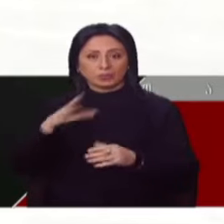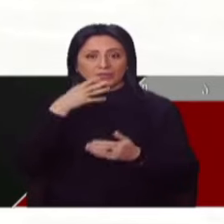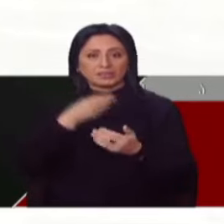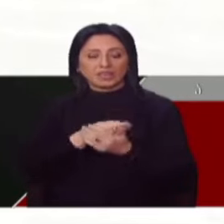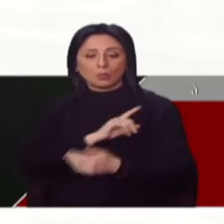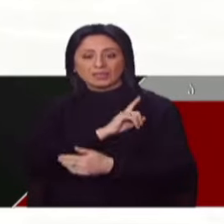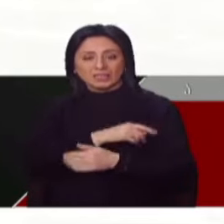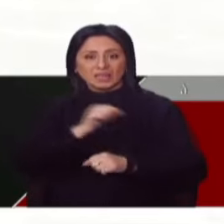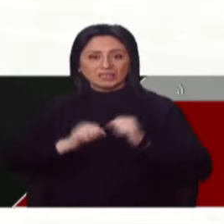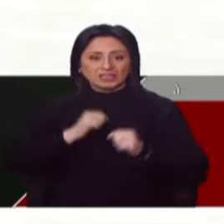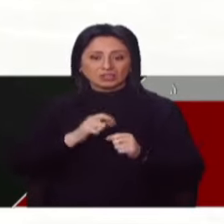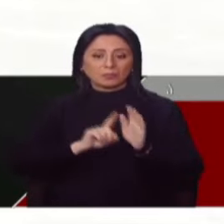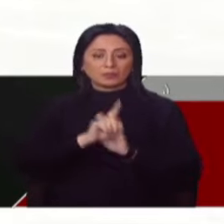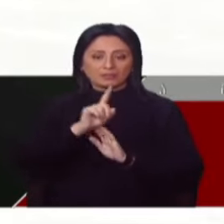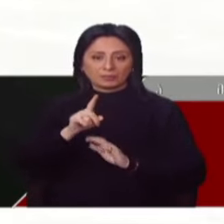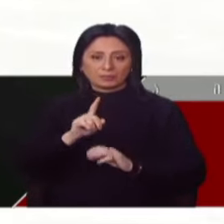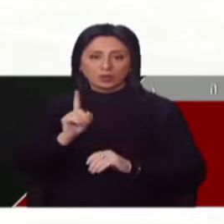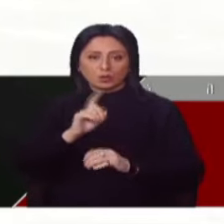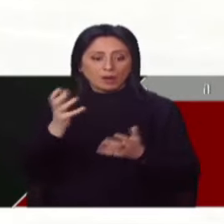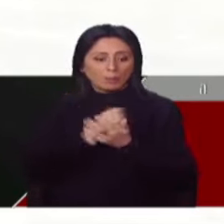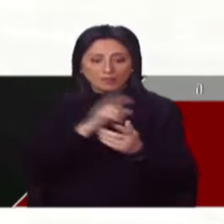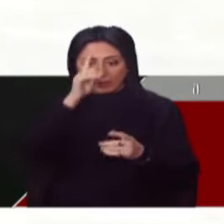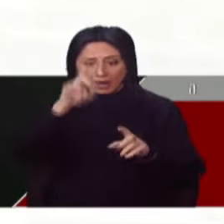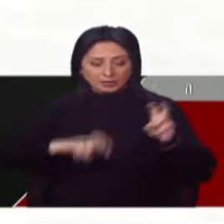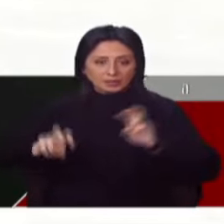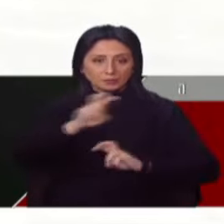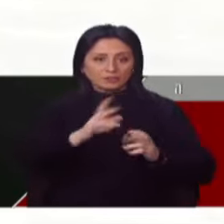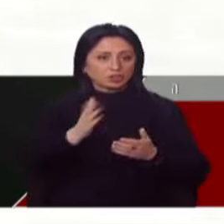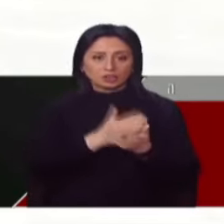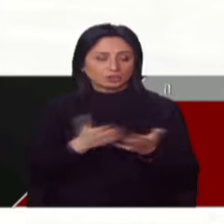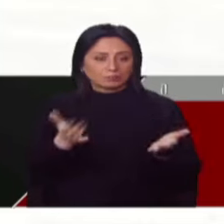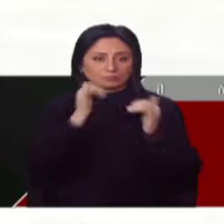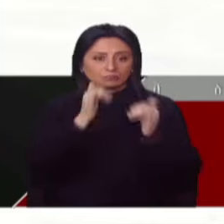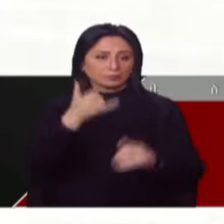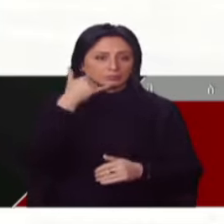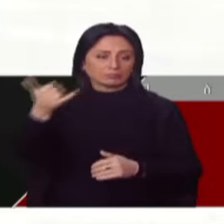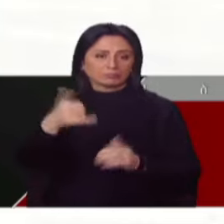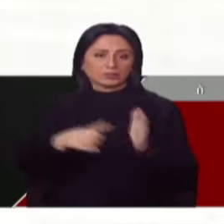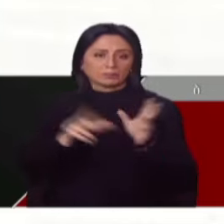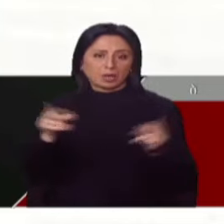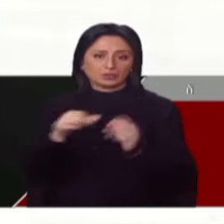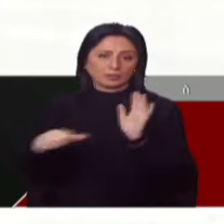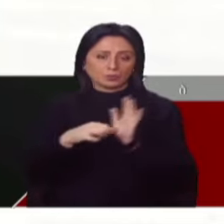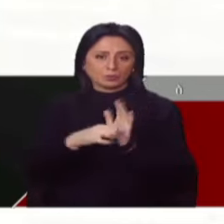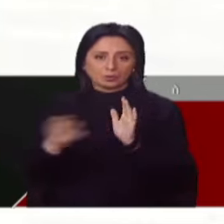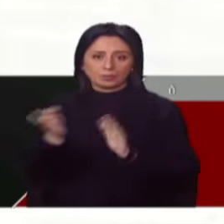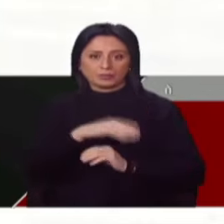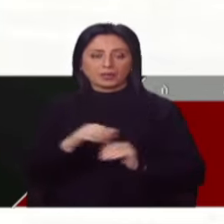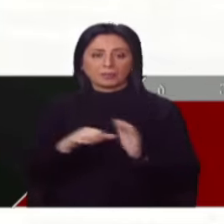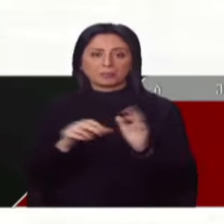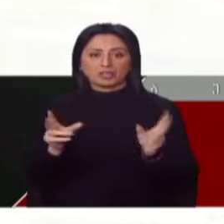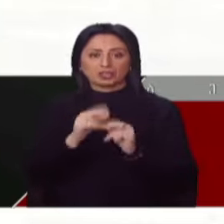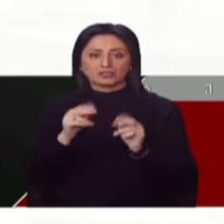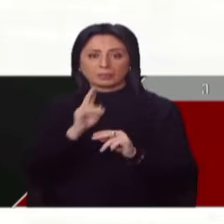საკუთარი ძალებით ცდილობდნენ თავდაპირველად რომ ეპოვნათ მამაკაცი, რის შემდეგაც დაურეკეს უკვე სამაშველო სამსახურს და